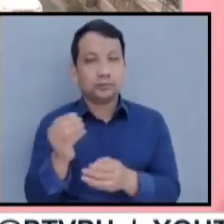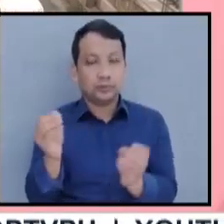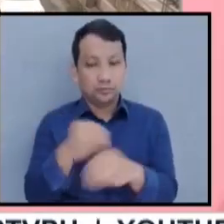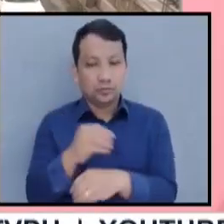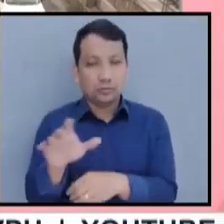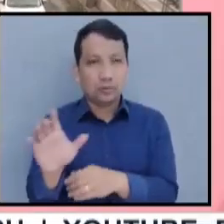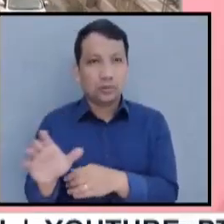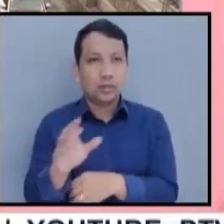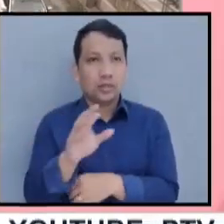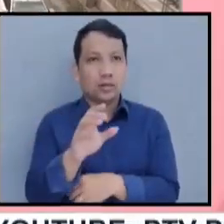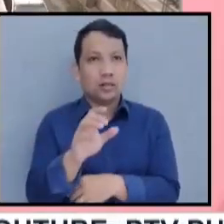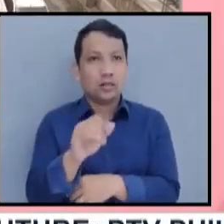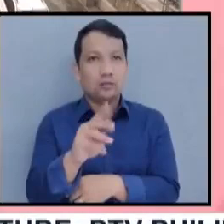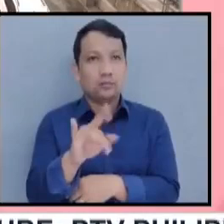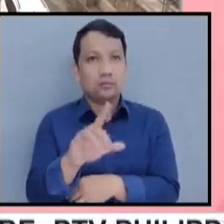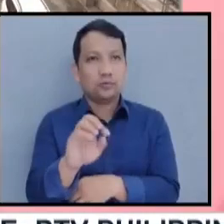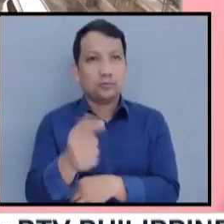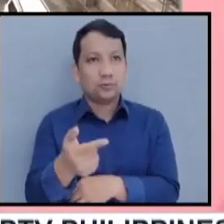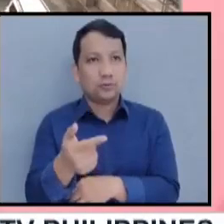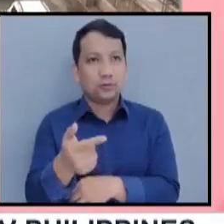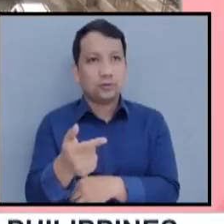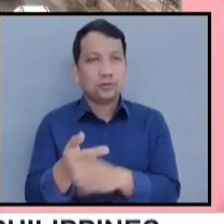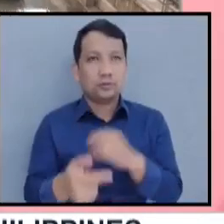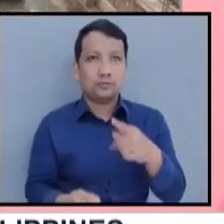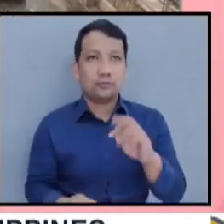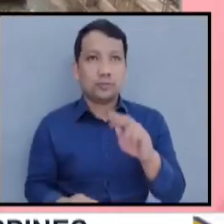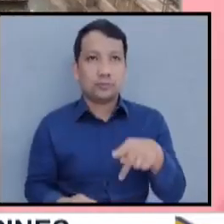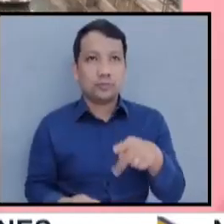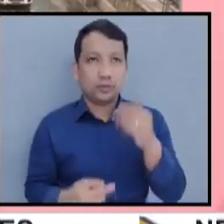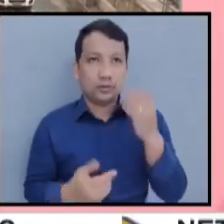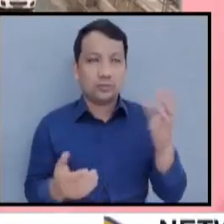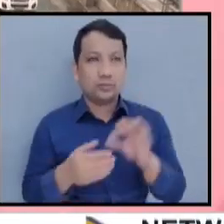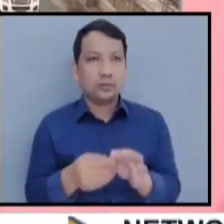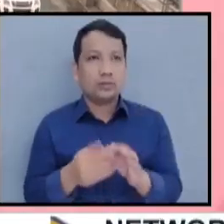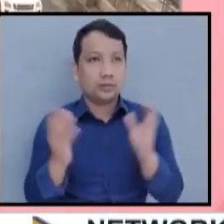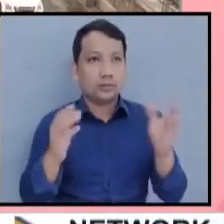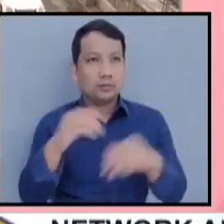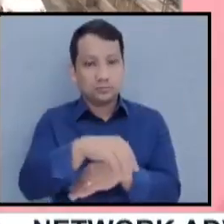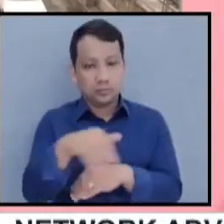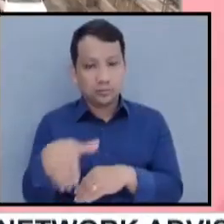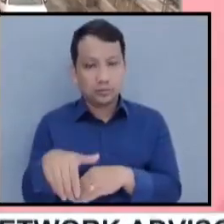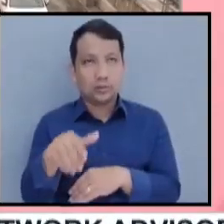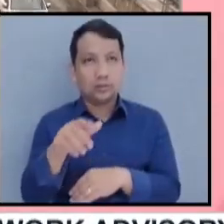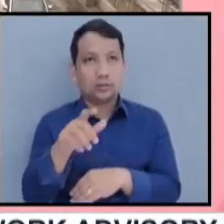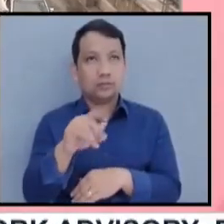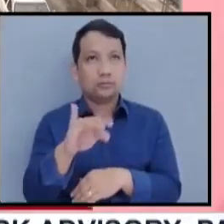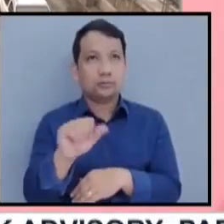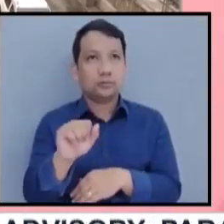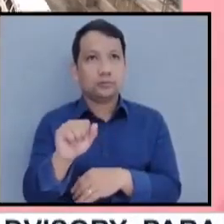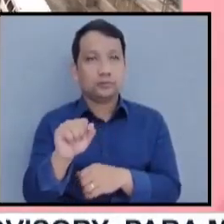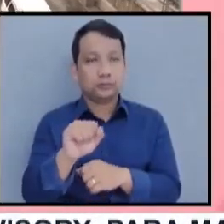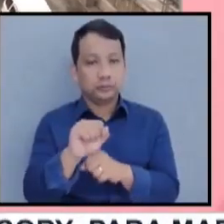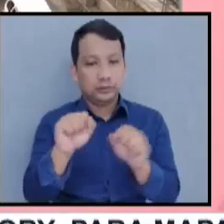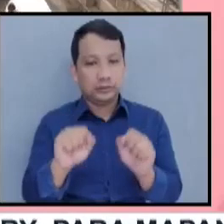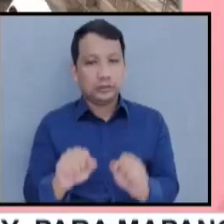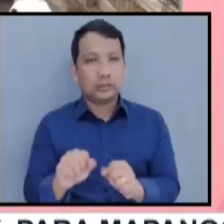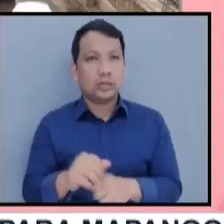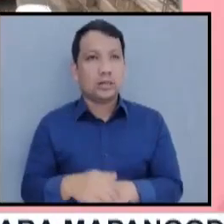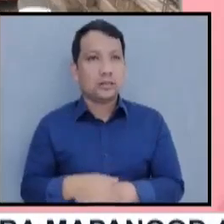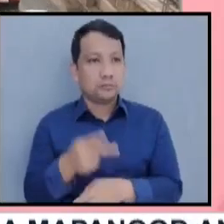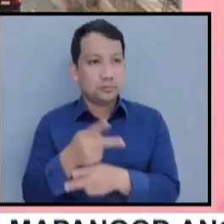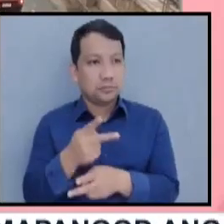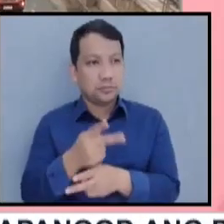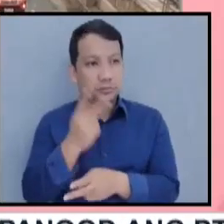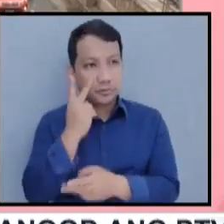Amuling, at ang PNP Task Force Lingkod Cagayan ng Amuling Station. Audrey, kasalukuyan